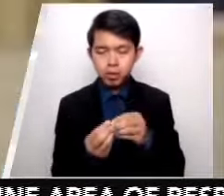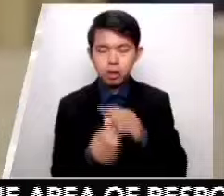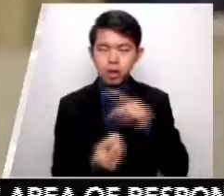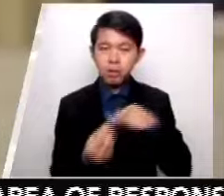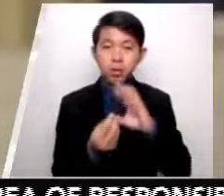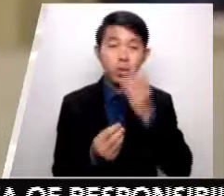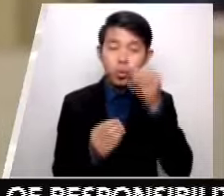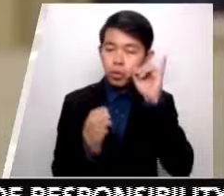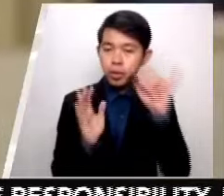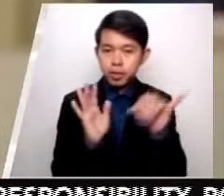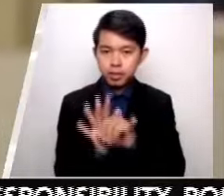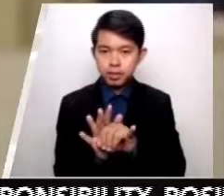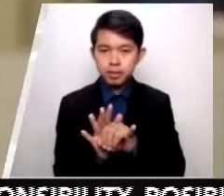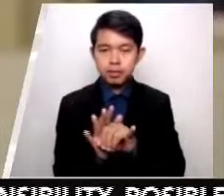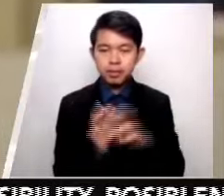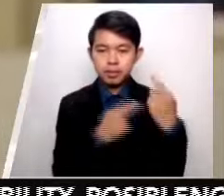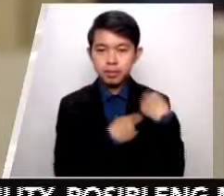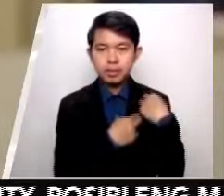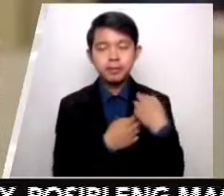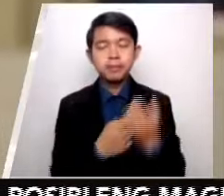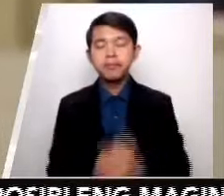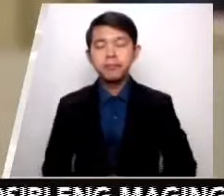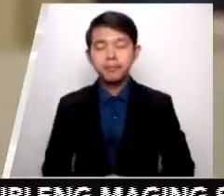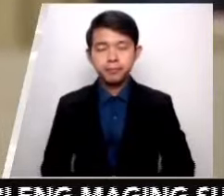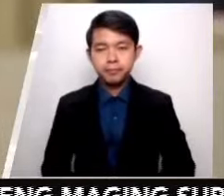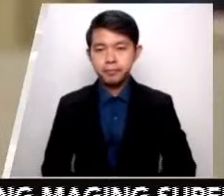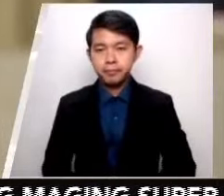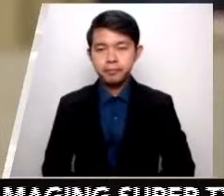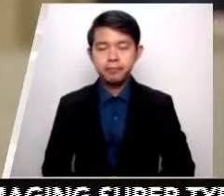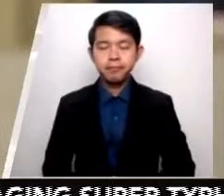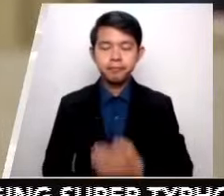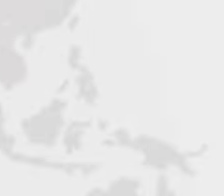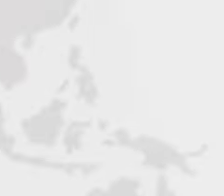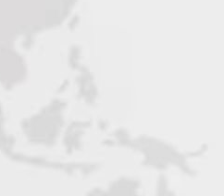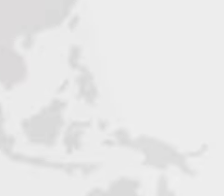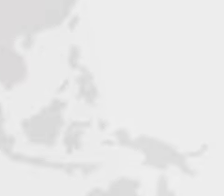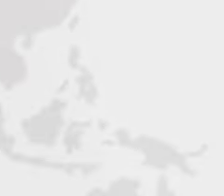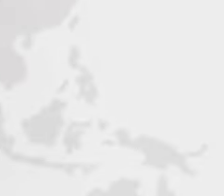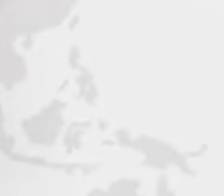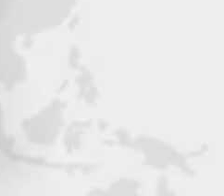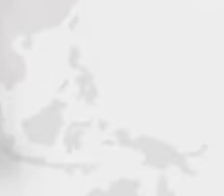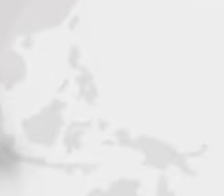nito. Salima Refra, nagbabalita para sa GMA Integrated News.